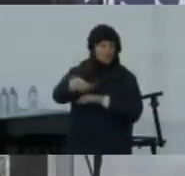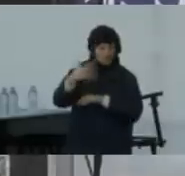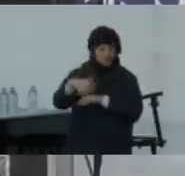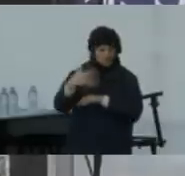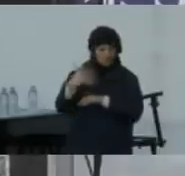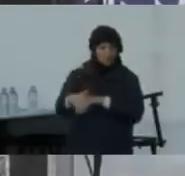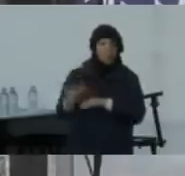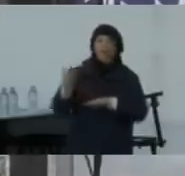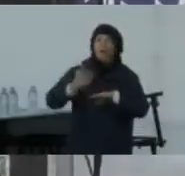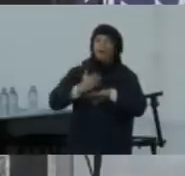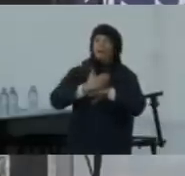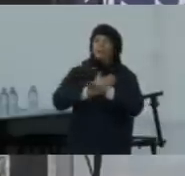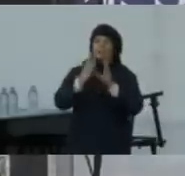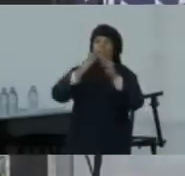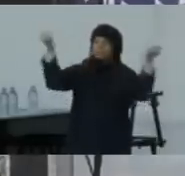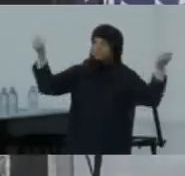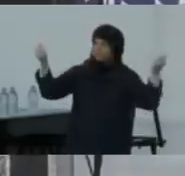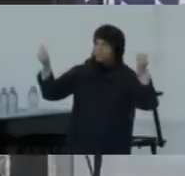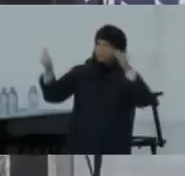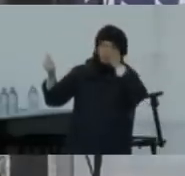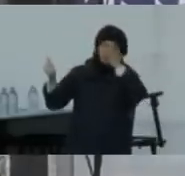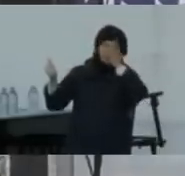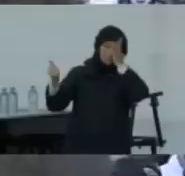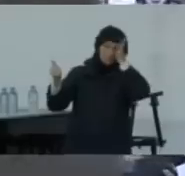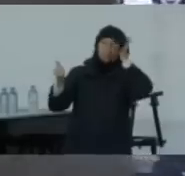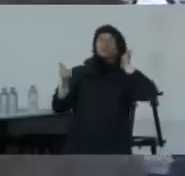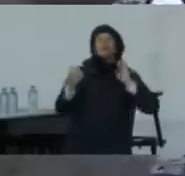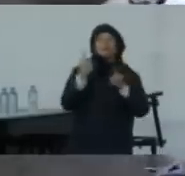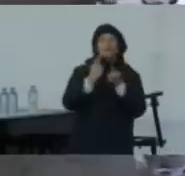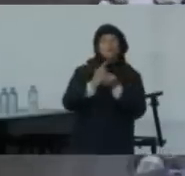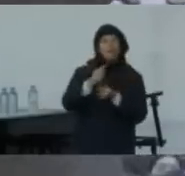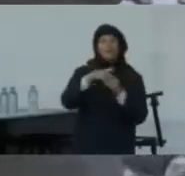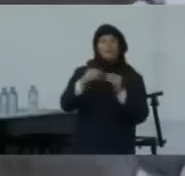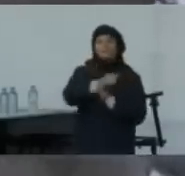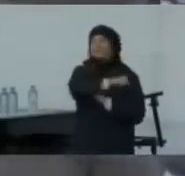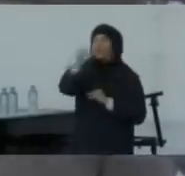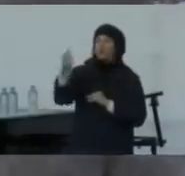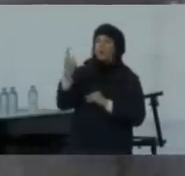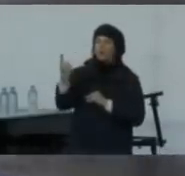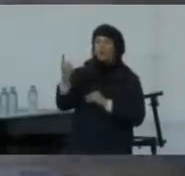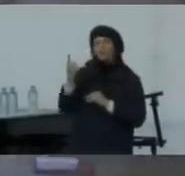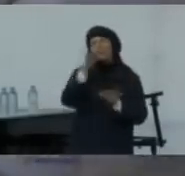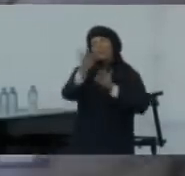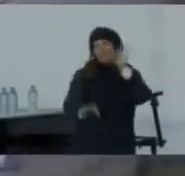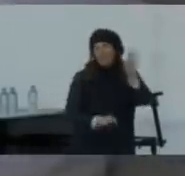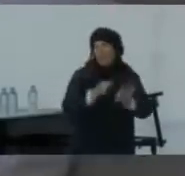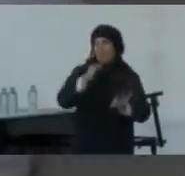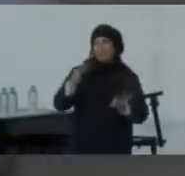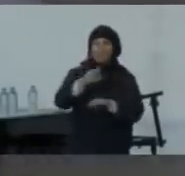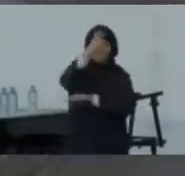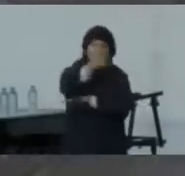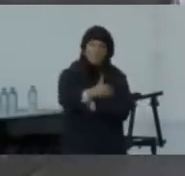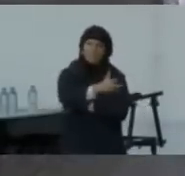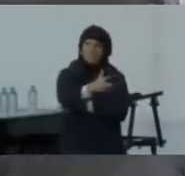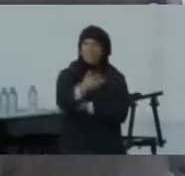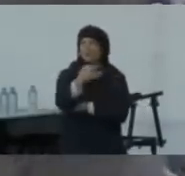I partiti non ci sono più. Noi dobbiamo solo fare una cosa: trattarli bene, dargli l'estrema unzione e basta.